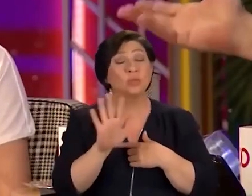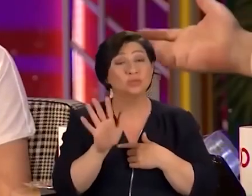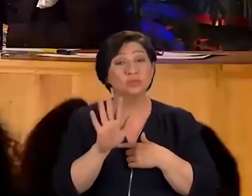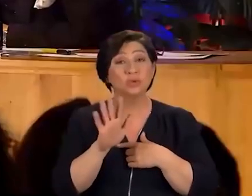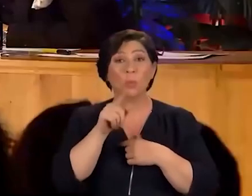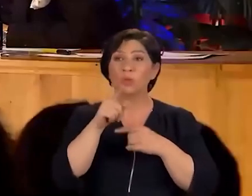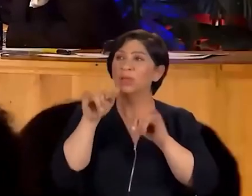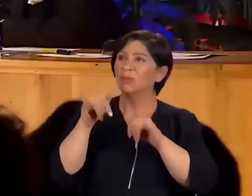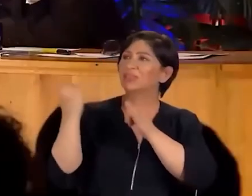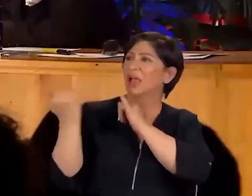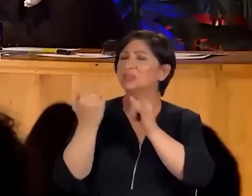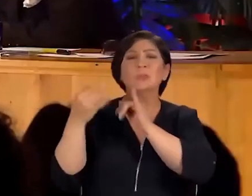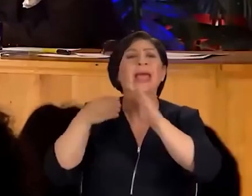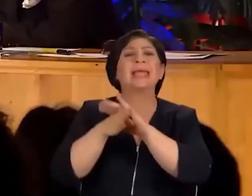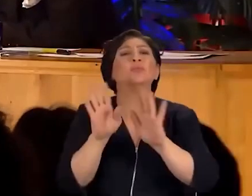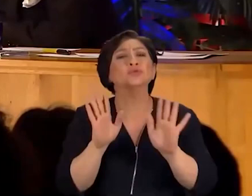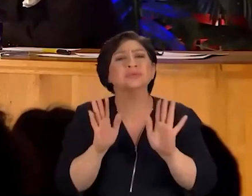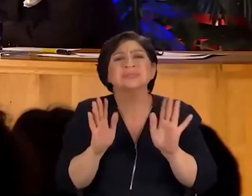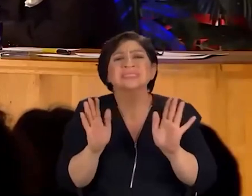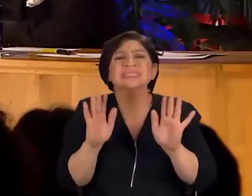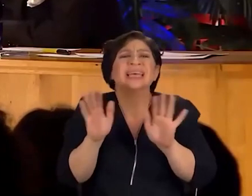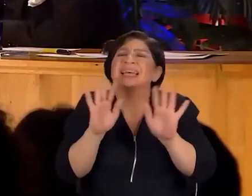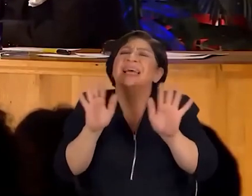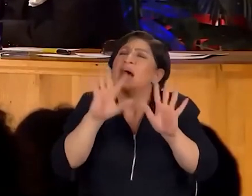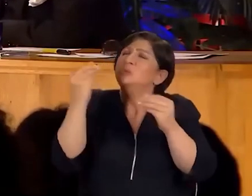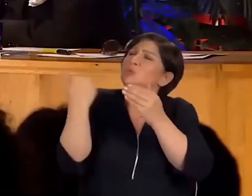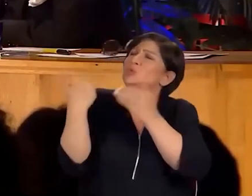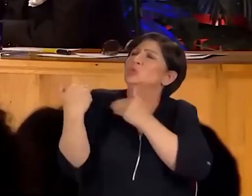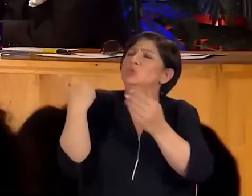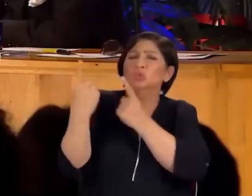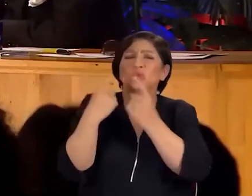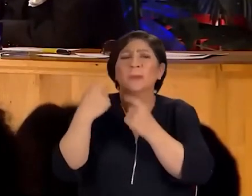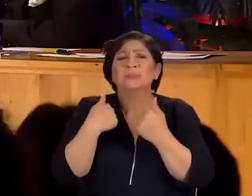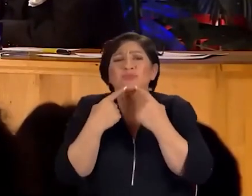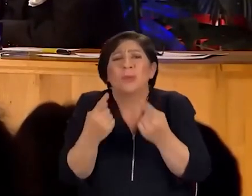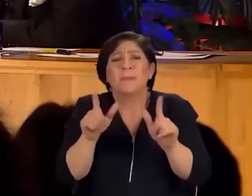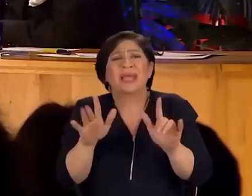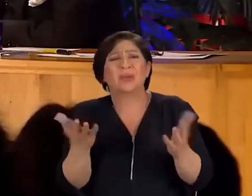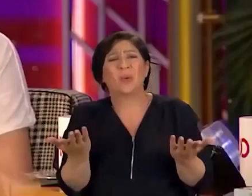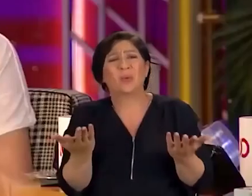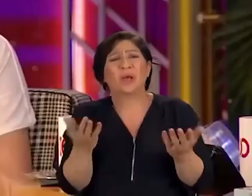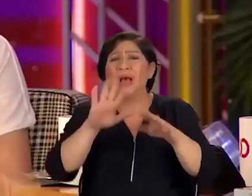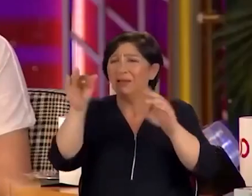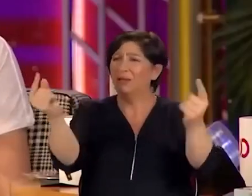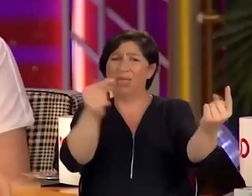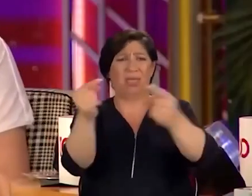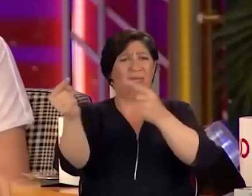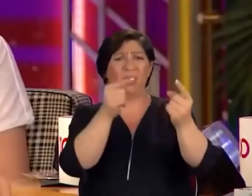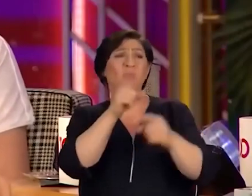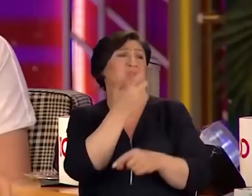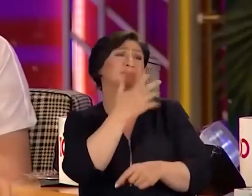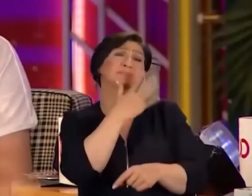tip polemikler yapmıyorsun. Niçin yapmıyorsun? Ya onu o kadar çok herkes söylüyor ki benim söylememe gerek yok zaten. Herkes söylüyor yani, o